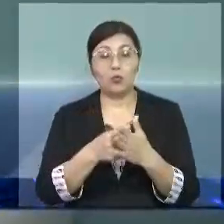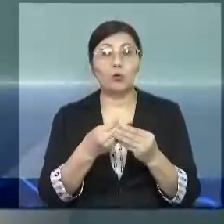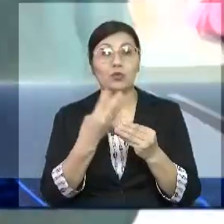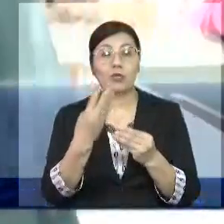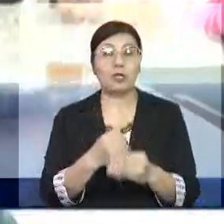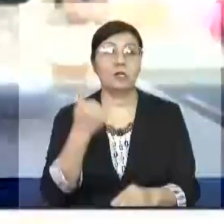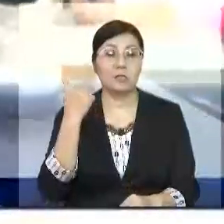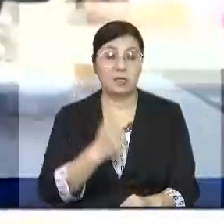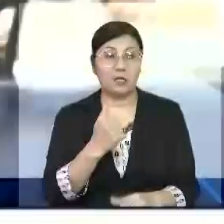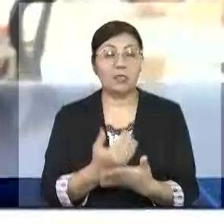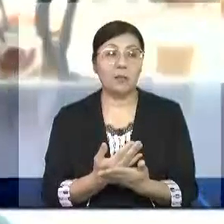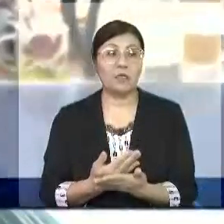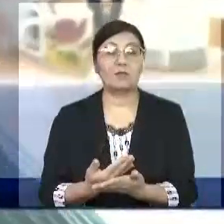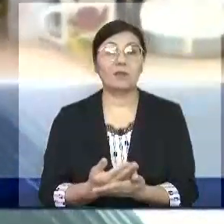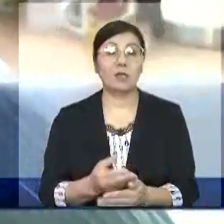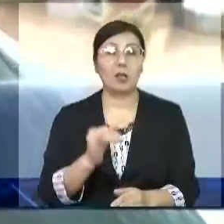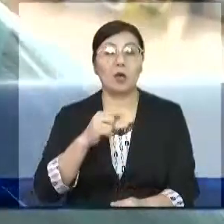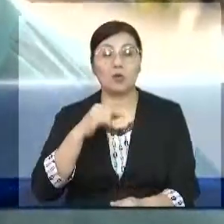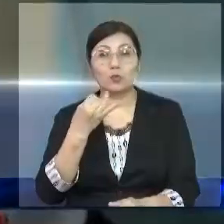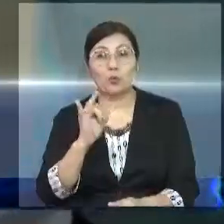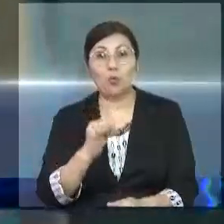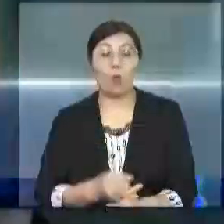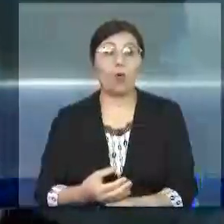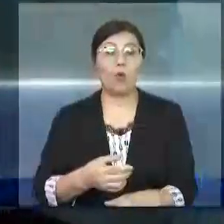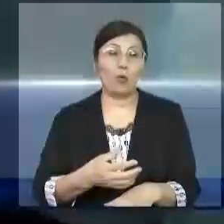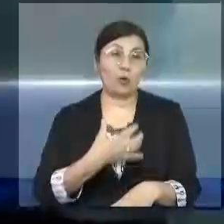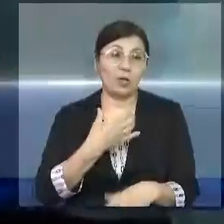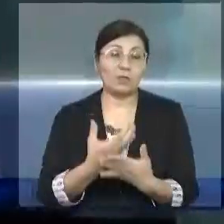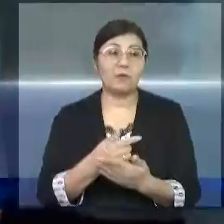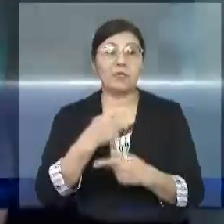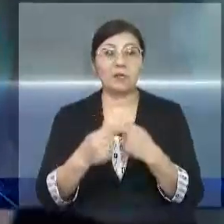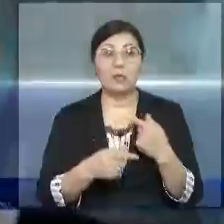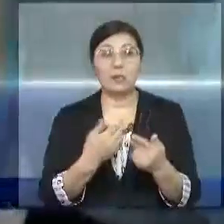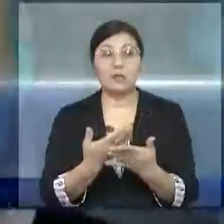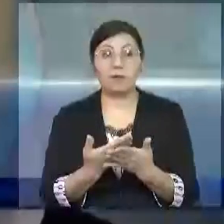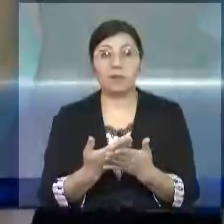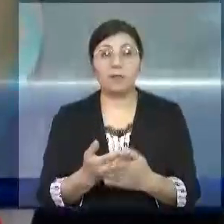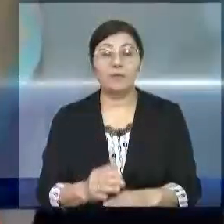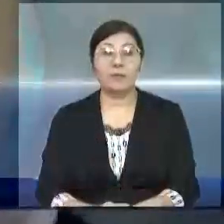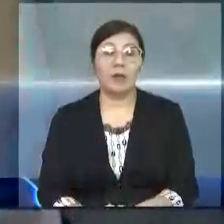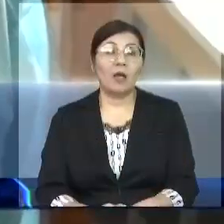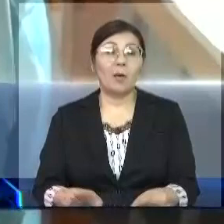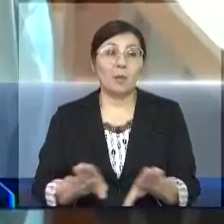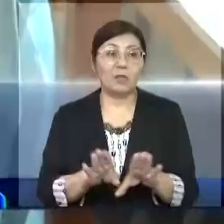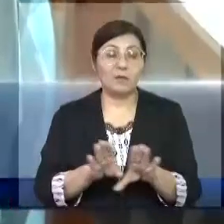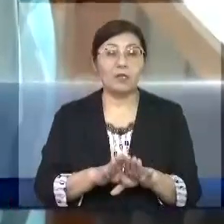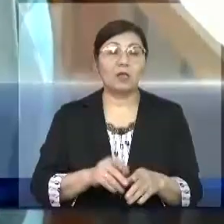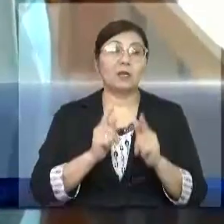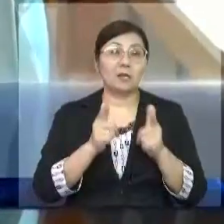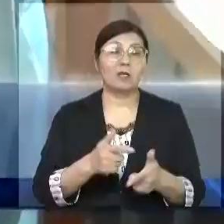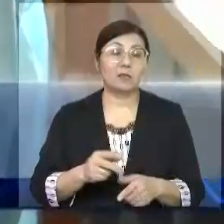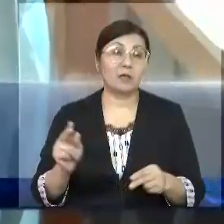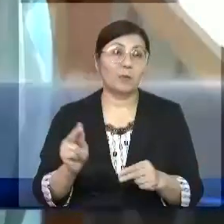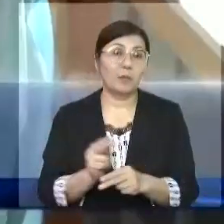Появляется сухой кашель, затем переходящий в свистящий. В последующем может появиться рвота с отходом вязкой стекловидной мокроты. Лишь после чего наступает